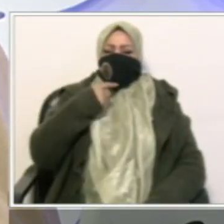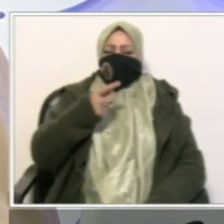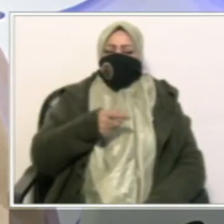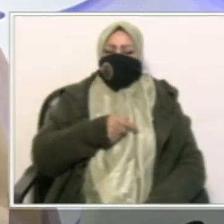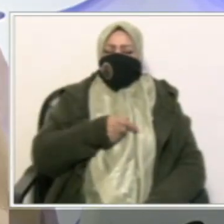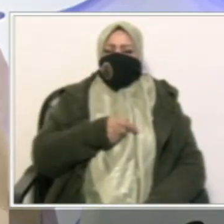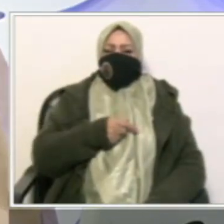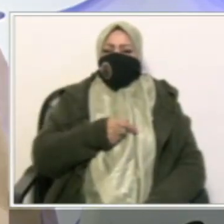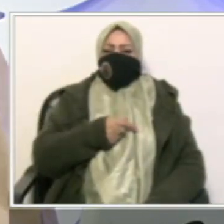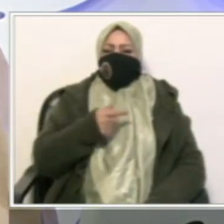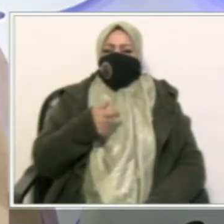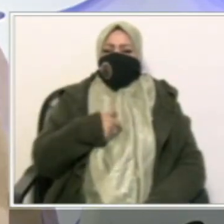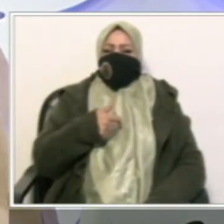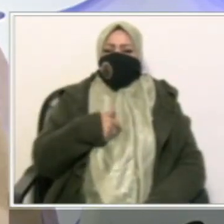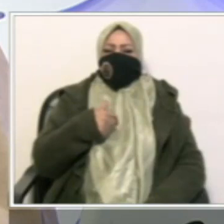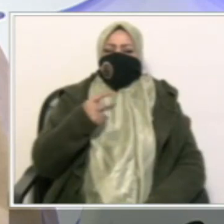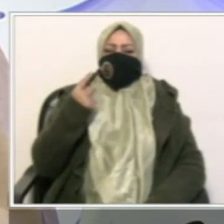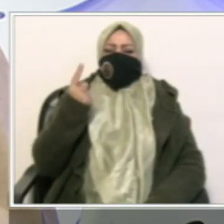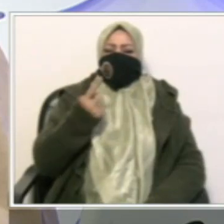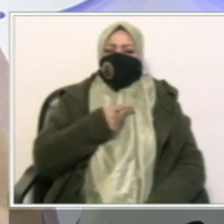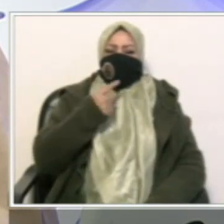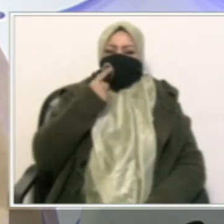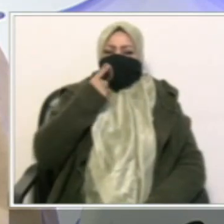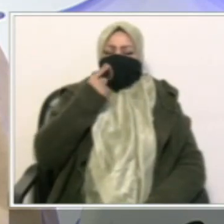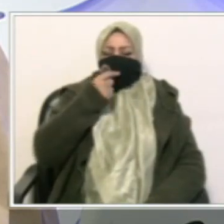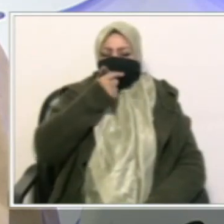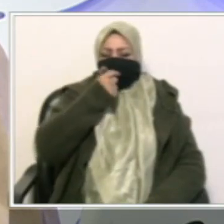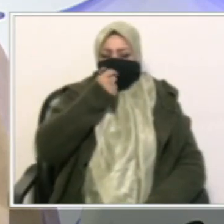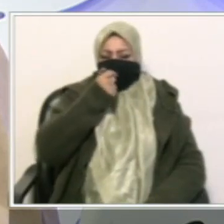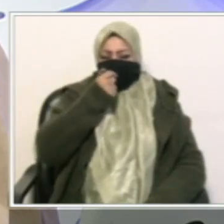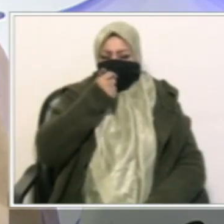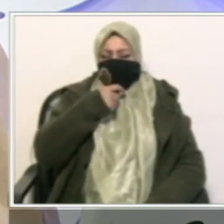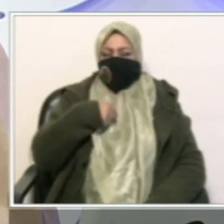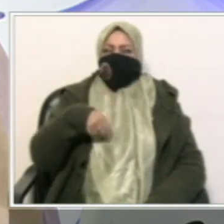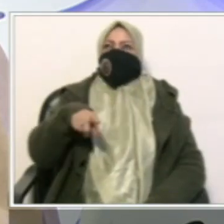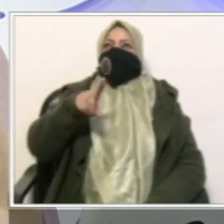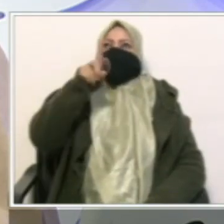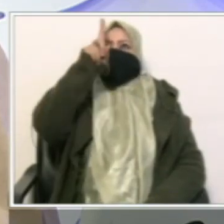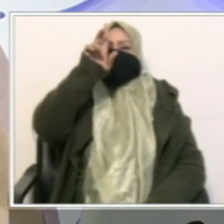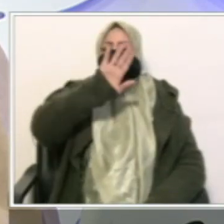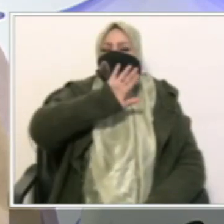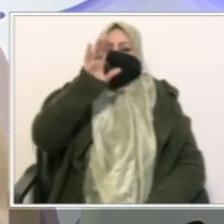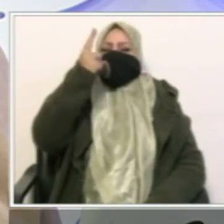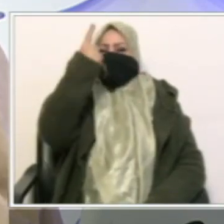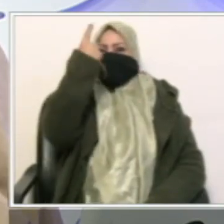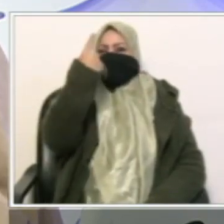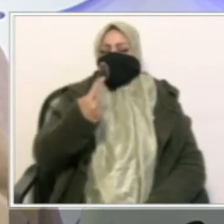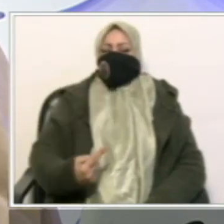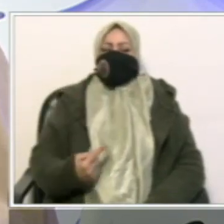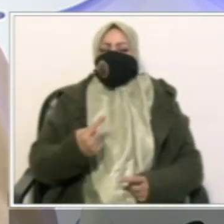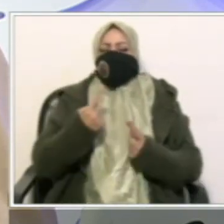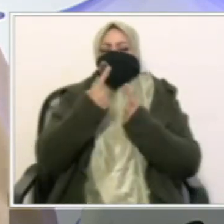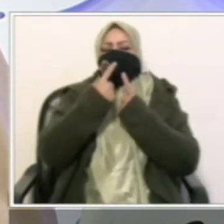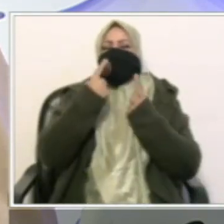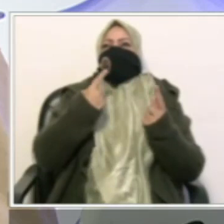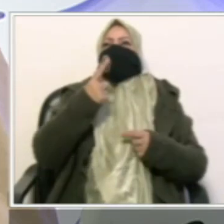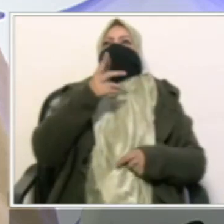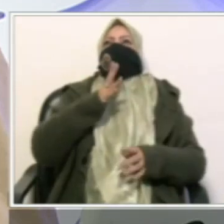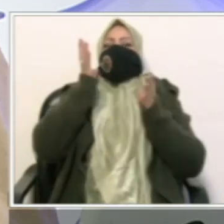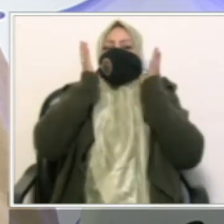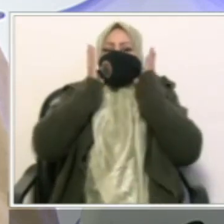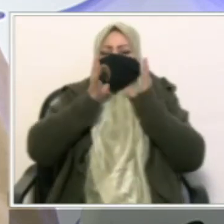نحن الموحدون لله عز وجل ونعبد الله فهذه ليست بآلهة